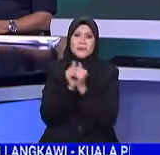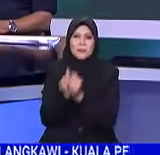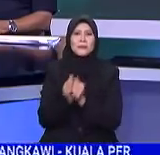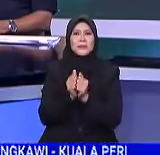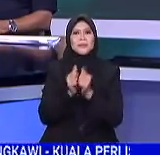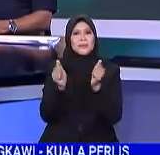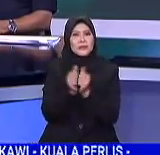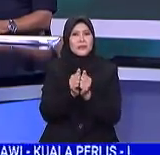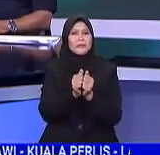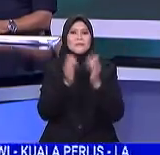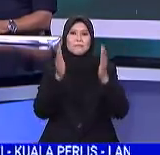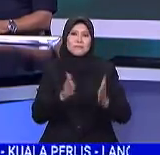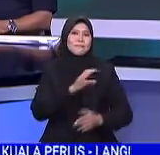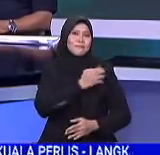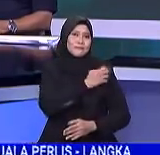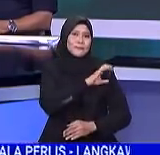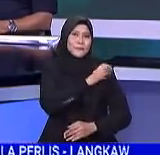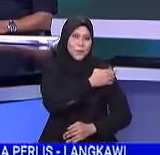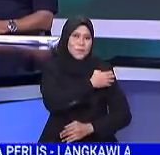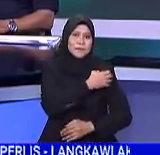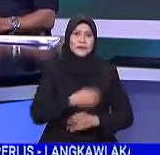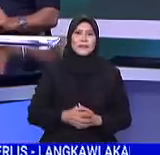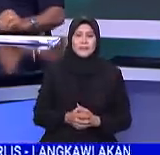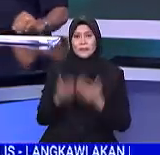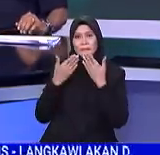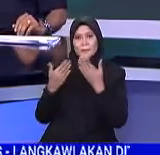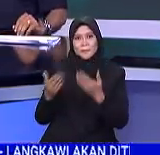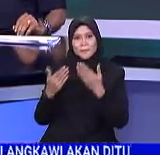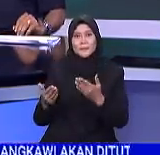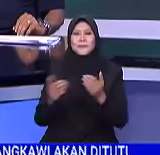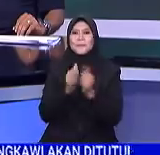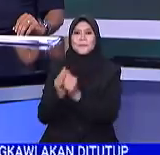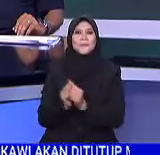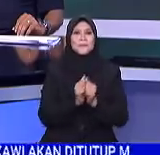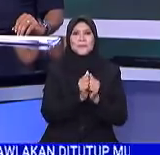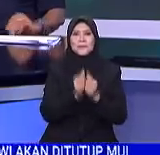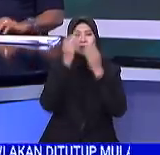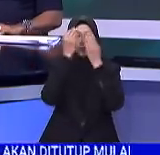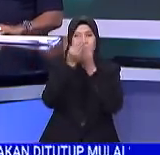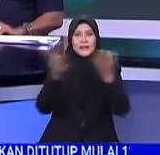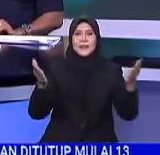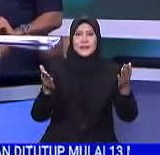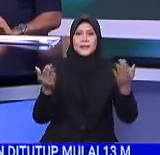berkuasa. Terima kasih kita ucapkan kepada Tuan Sri Kumar kerana bersama dengan berita perdana pada